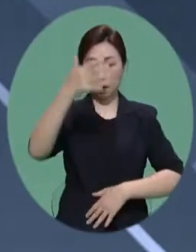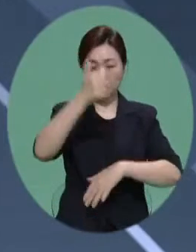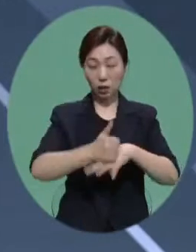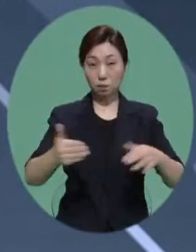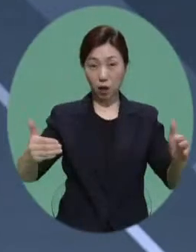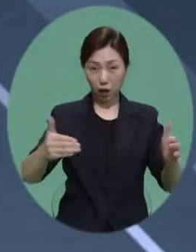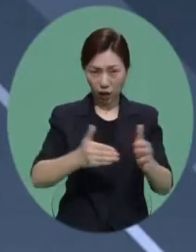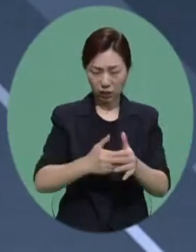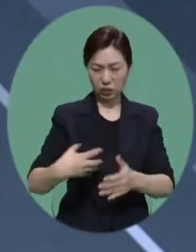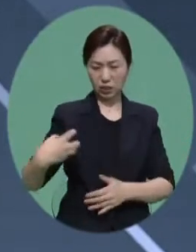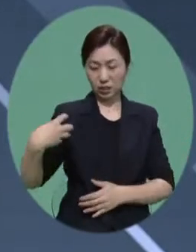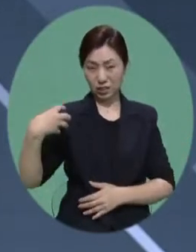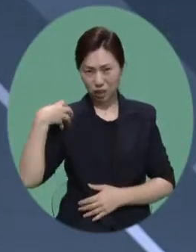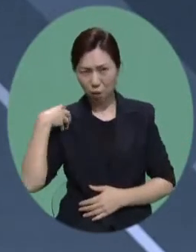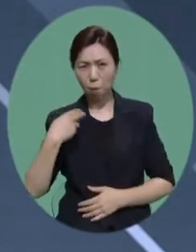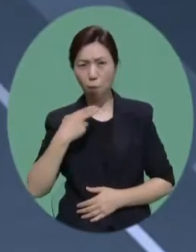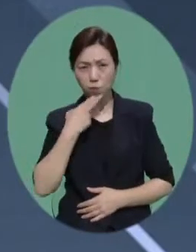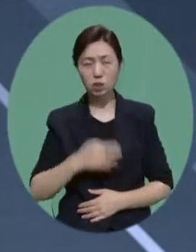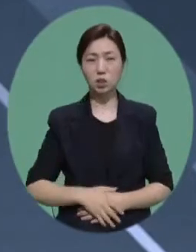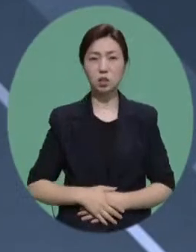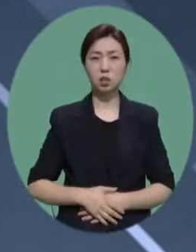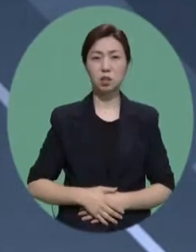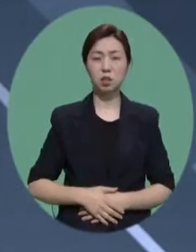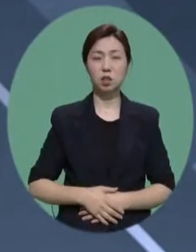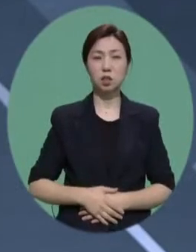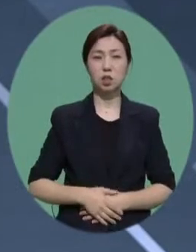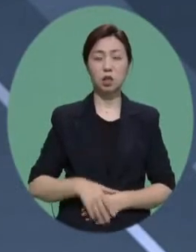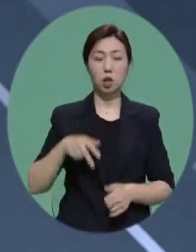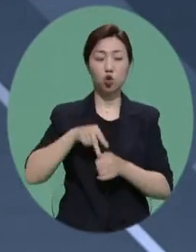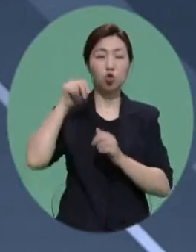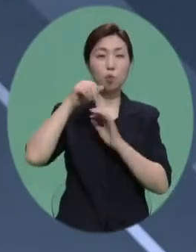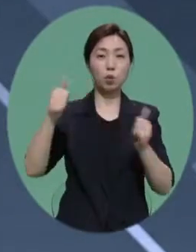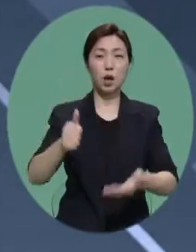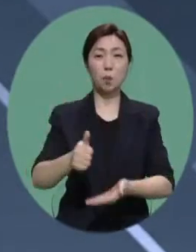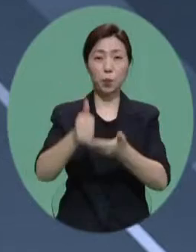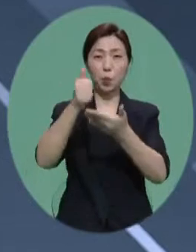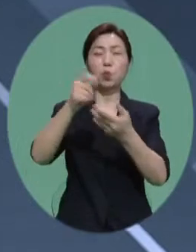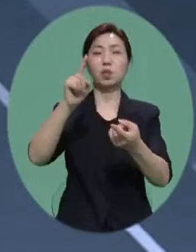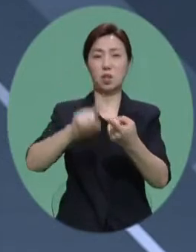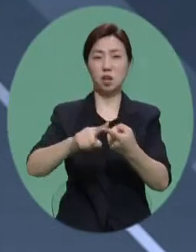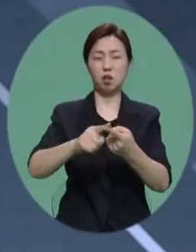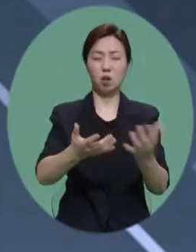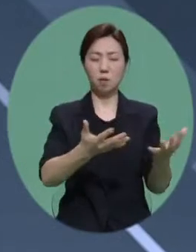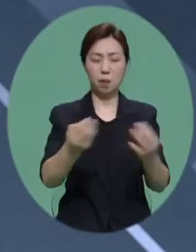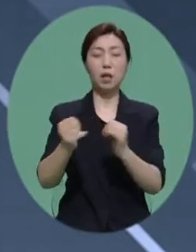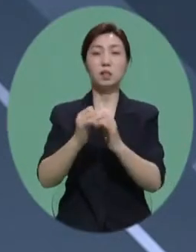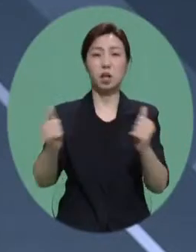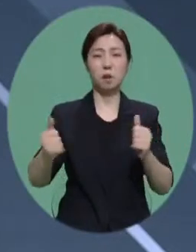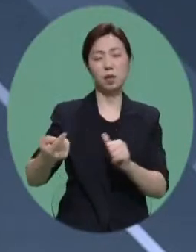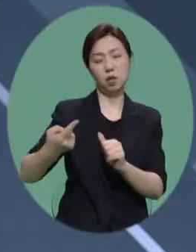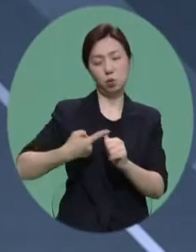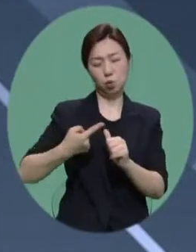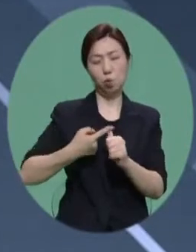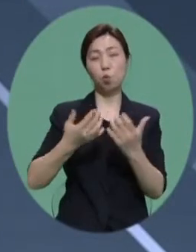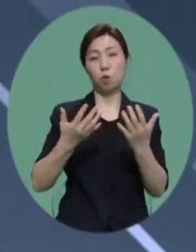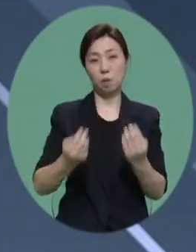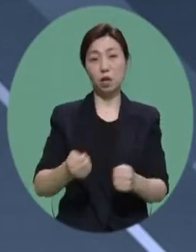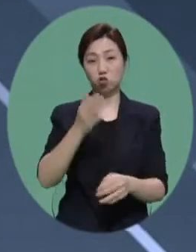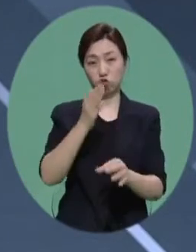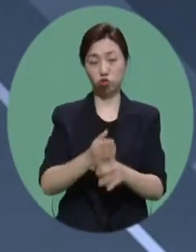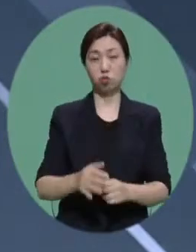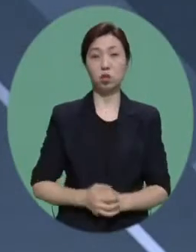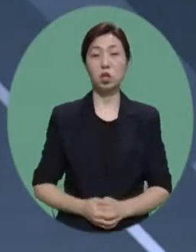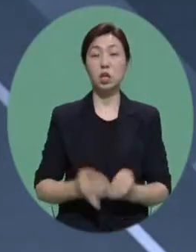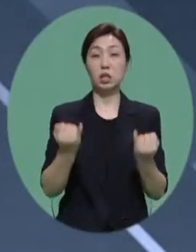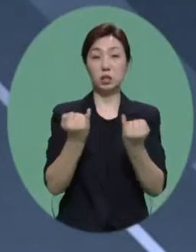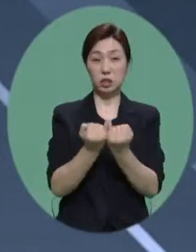공장까지 했던 점들에 대해서 많은 분들이 상처입고 또 그에 대해서 질타하고 계십니다 오늘 여성 정체에 관한